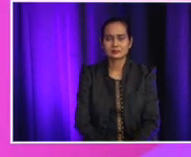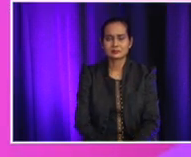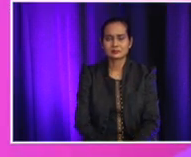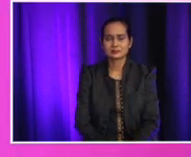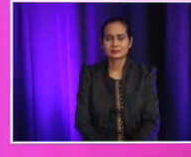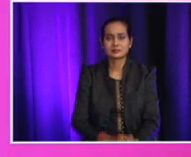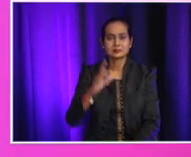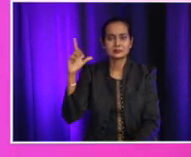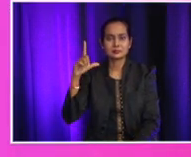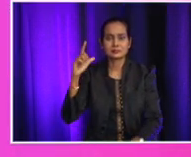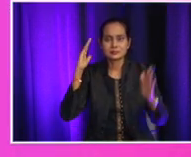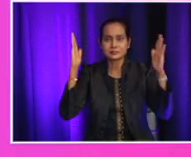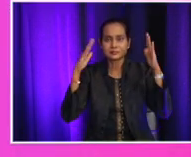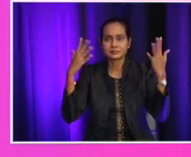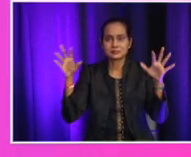Malaysia